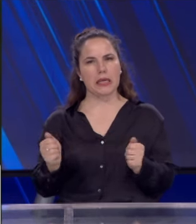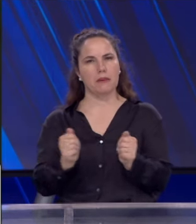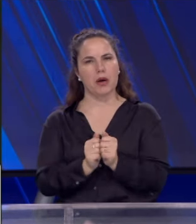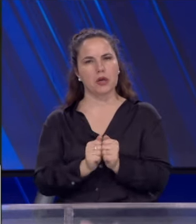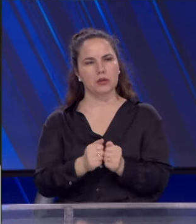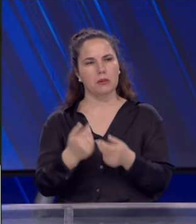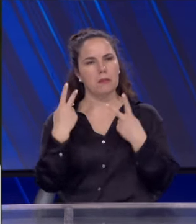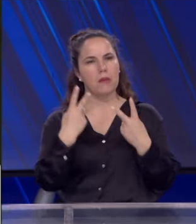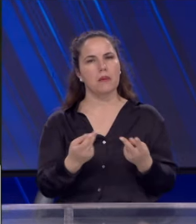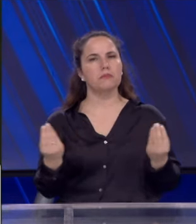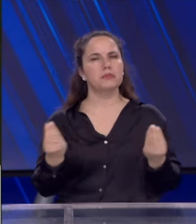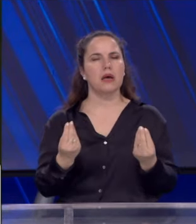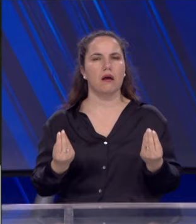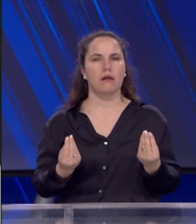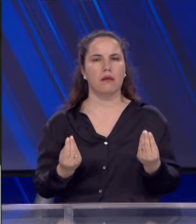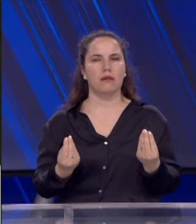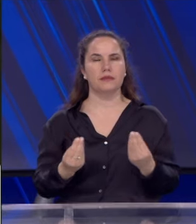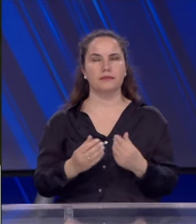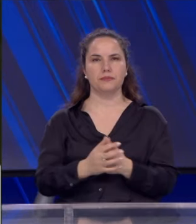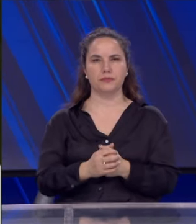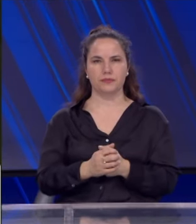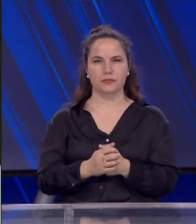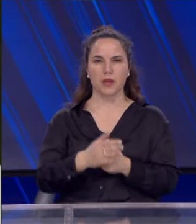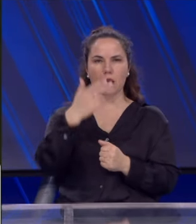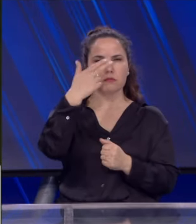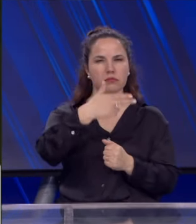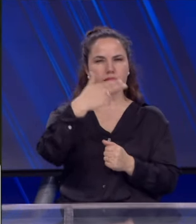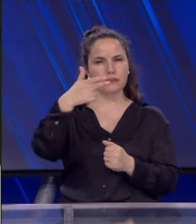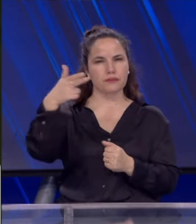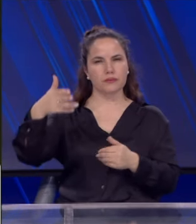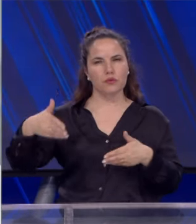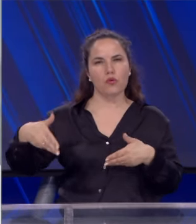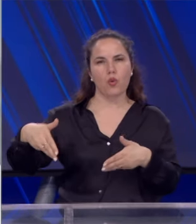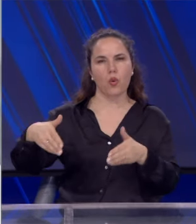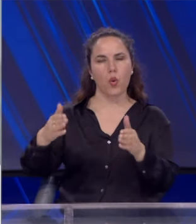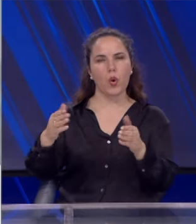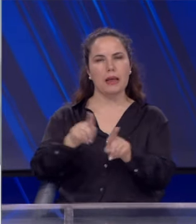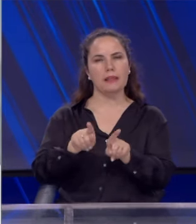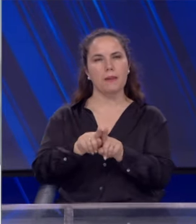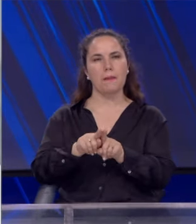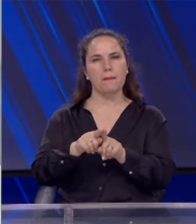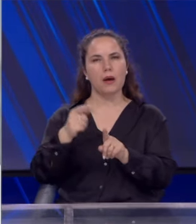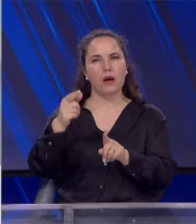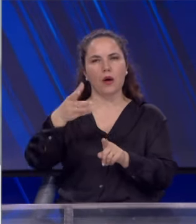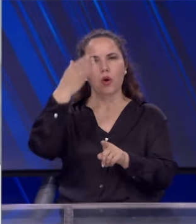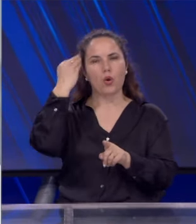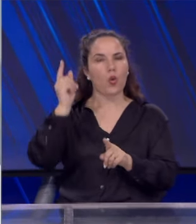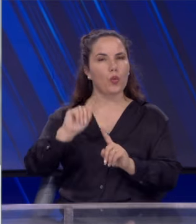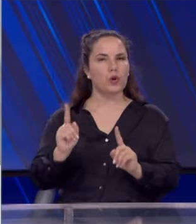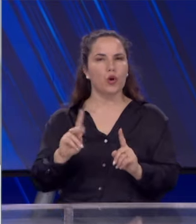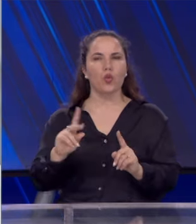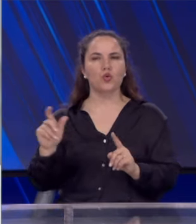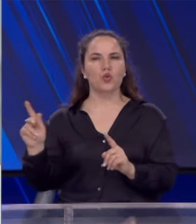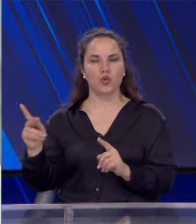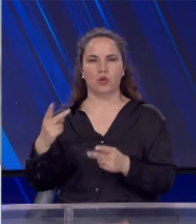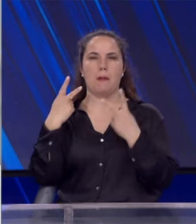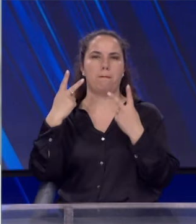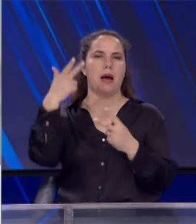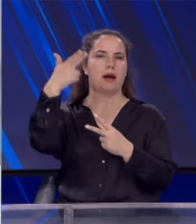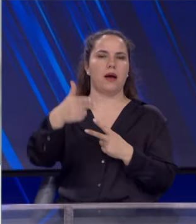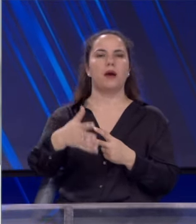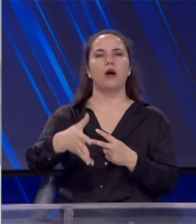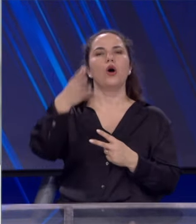krimi. Ishin pamjet e kamerave të sigurisë që ndihmuan policinë që të zbarte krimin. Sipas videove të regjistruara,